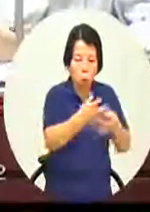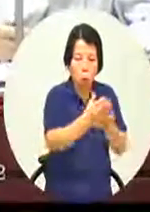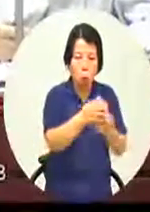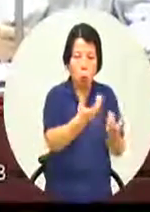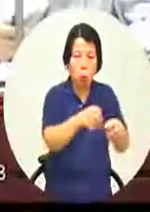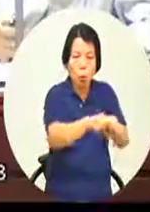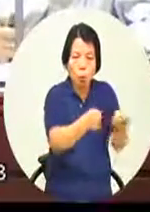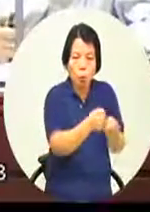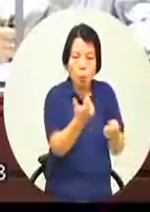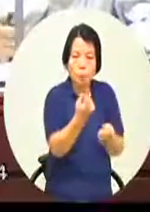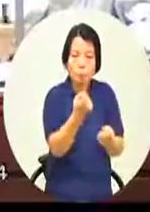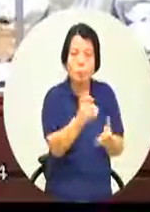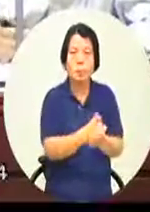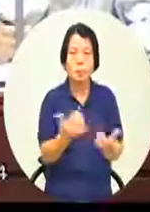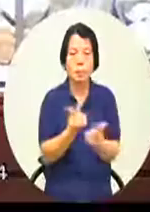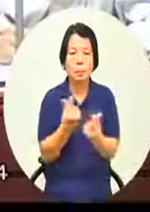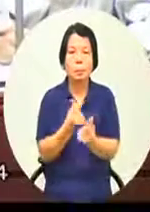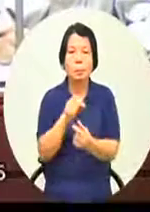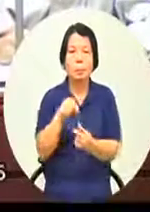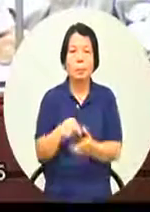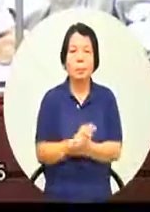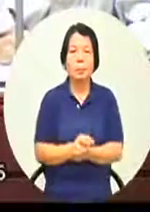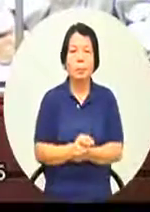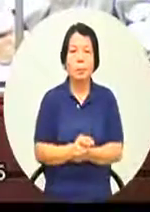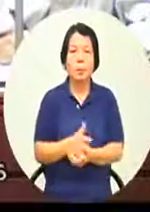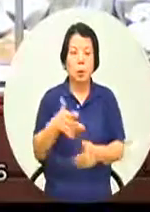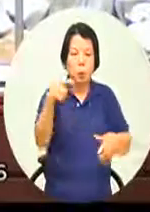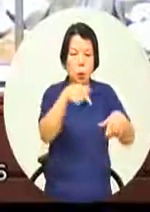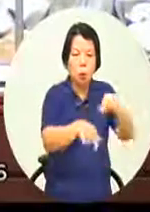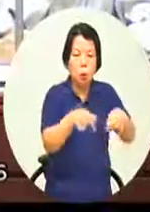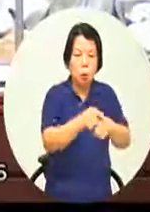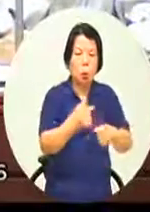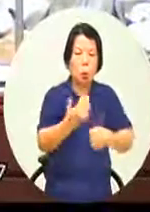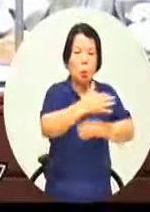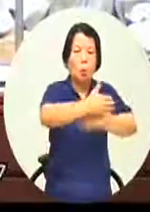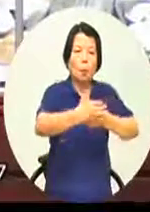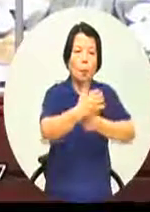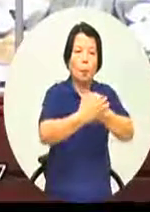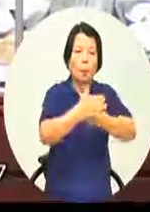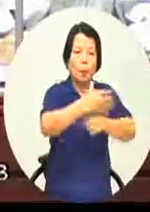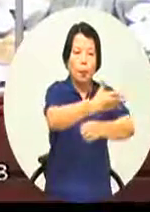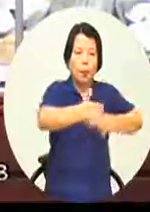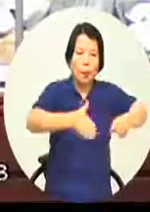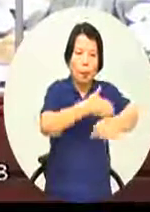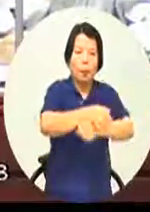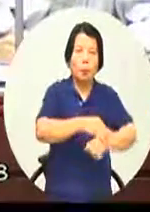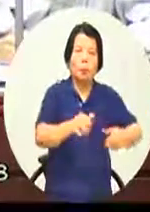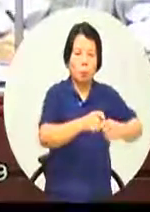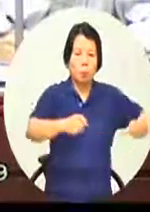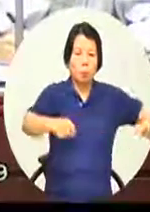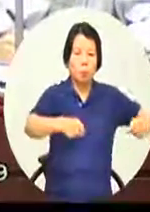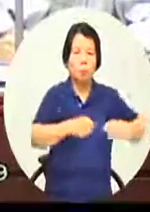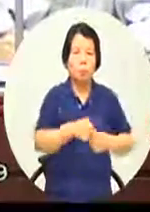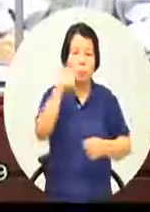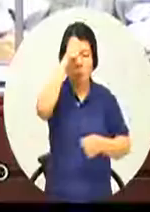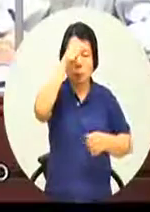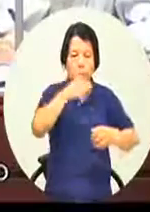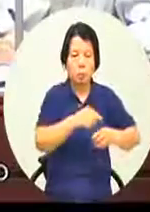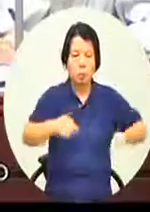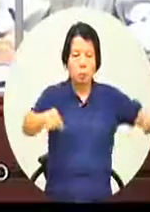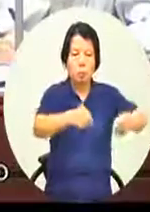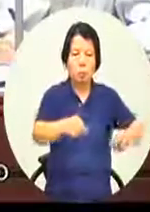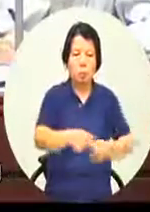等等，我们会把类似像纽泽西护栏啊，或者是一些相关的警示带哈，先做一个相关的警